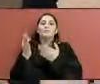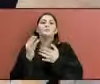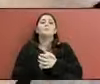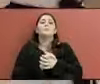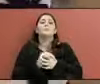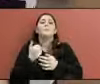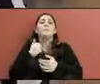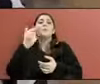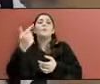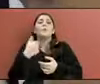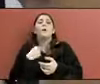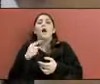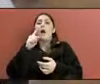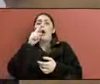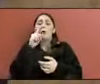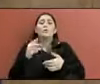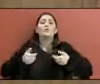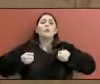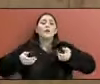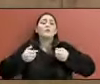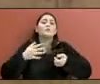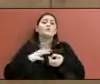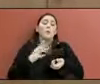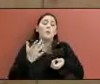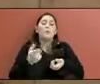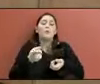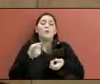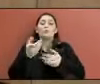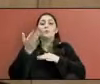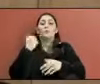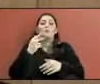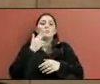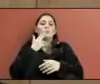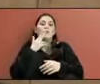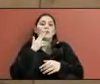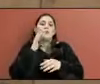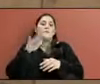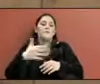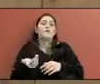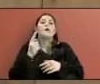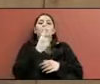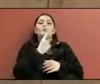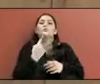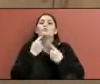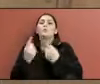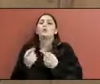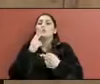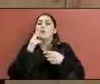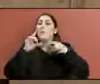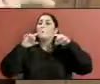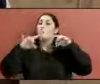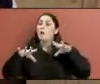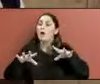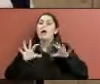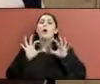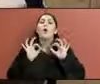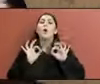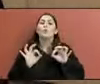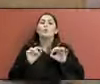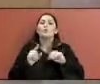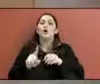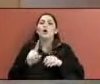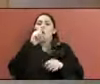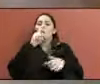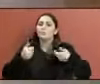istiyorum. O zaman da sigara içiyor vatandaş. Eniştesi diyor ki ona, sigarayı bırakırsan sana diyor akülü